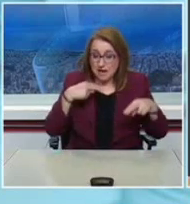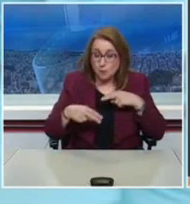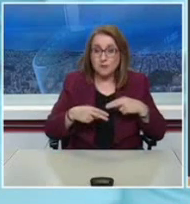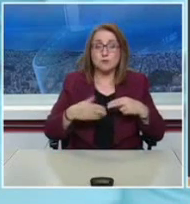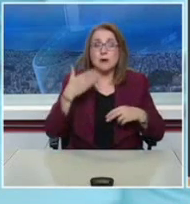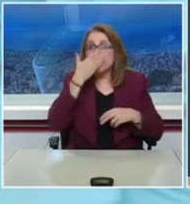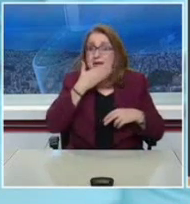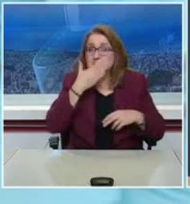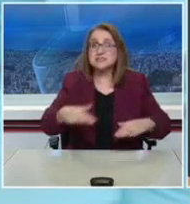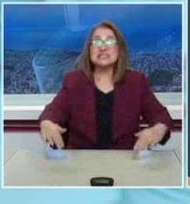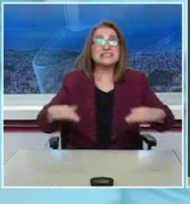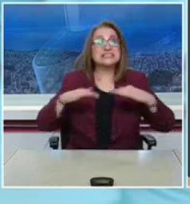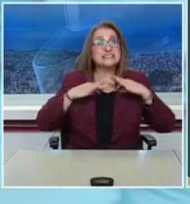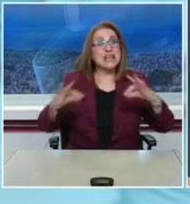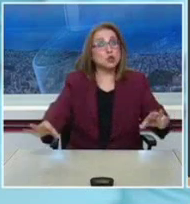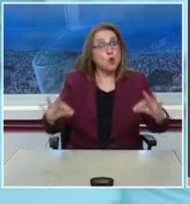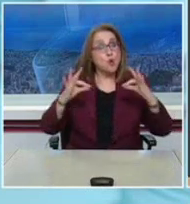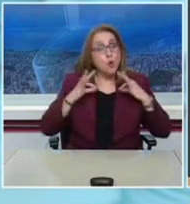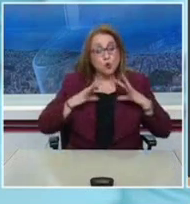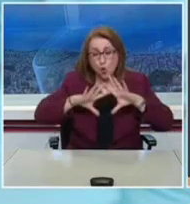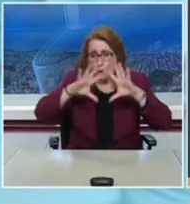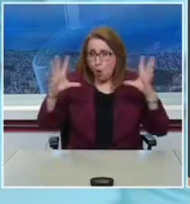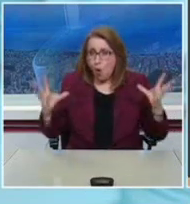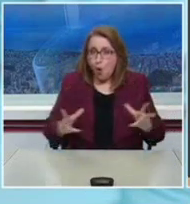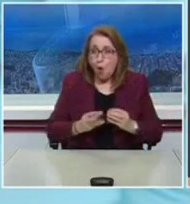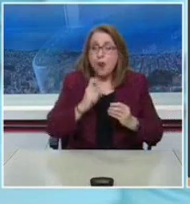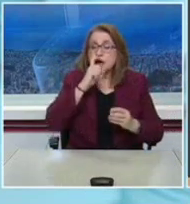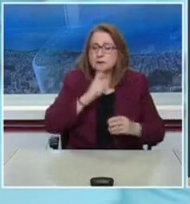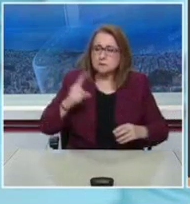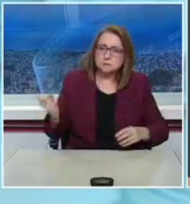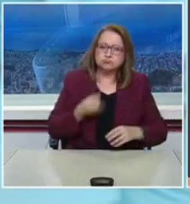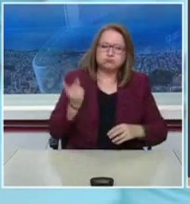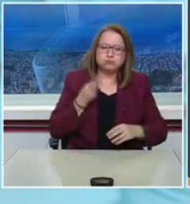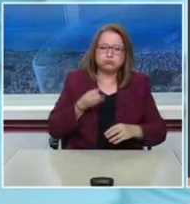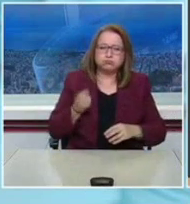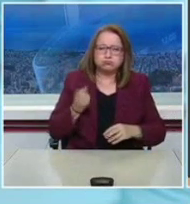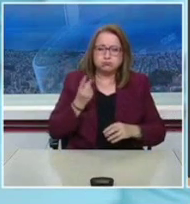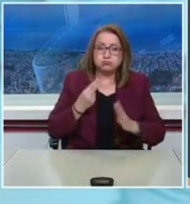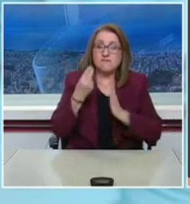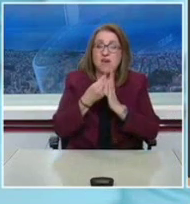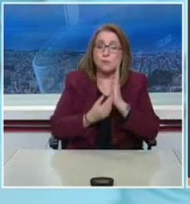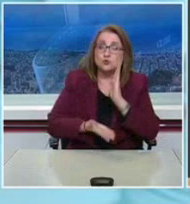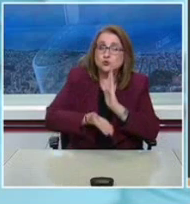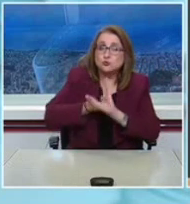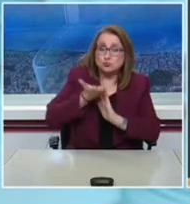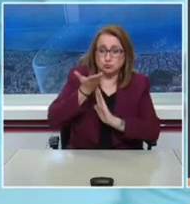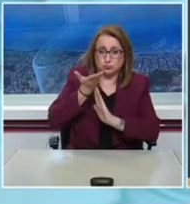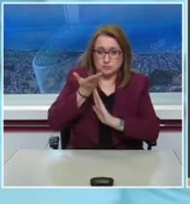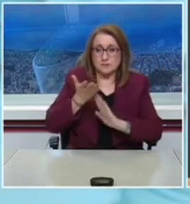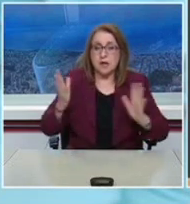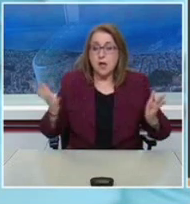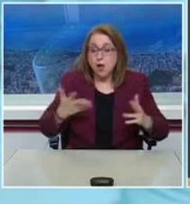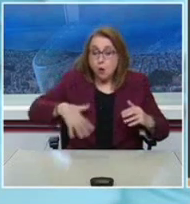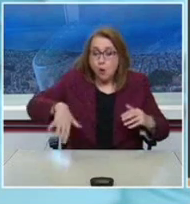πετσέτες, σεντόνια, τα οποία μετά από σχολαστικό πλύσιμο μπορούν να χρησιμοποιηθούν ξανά. Τα λερωμένα ρούχα, οι